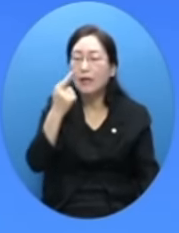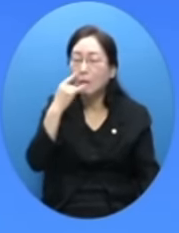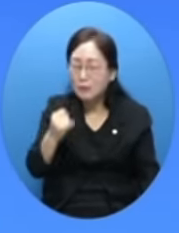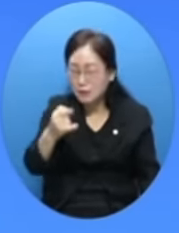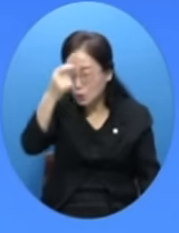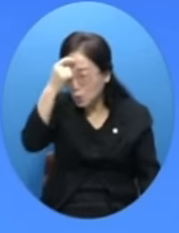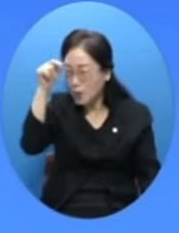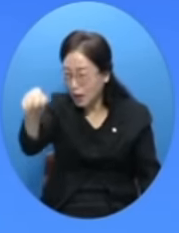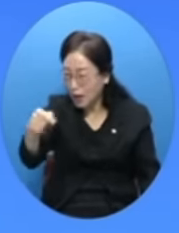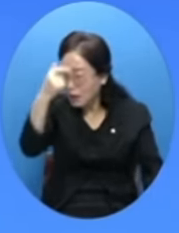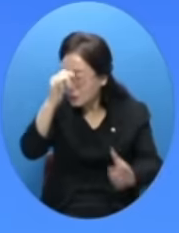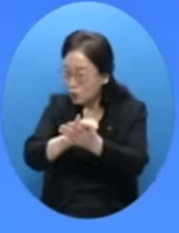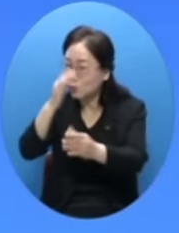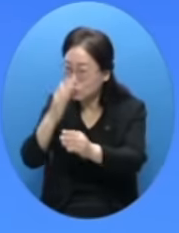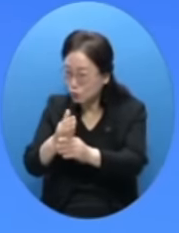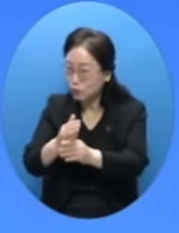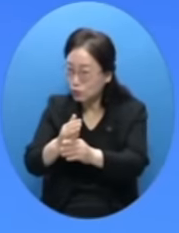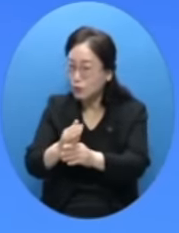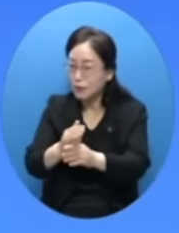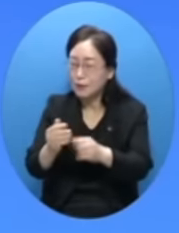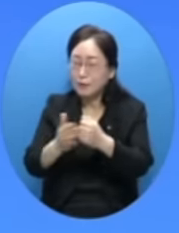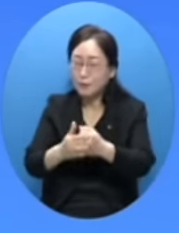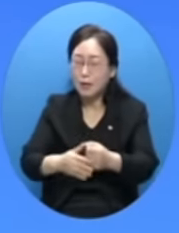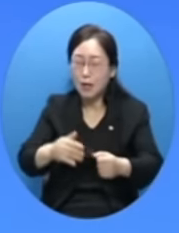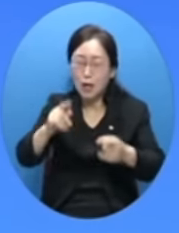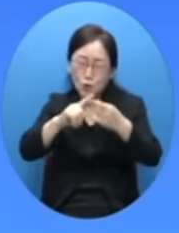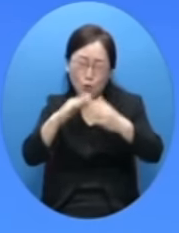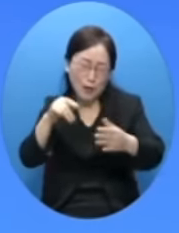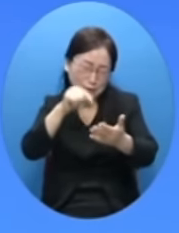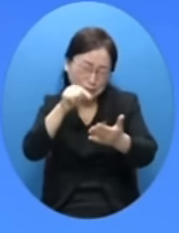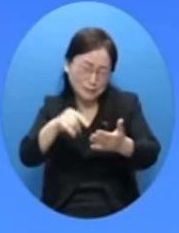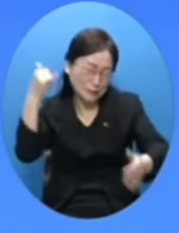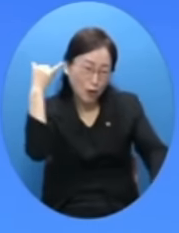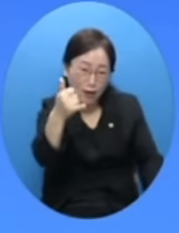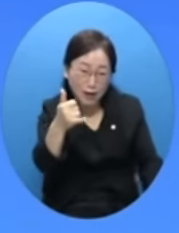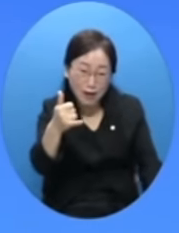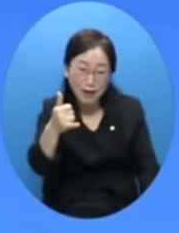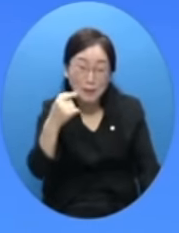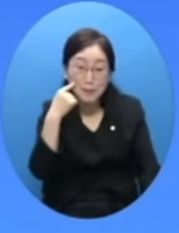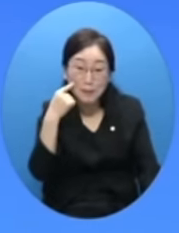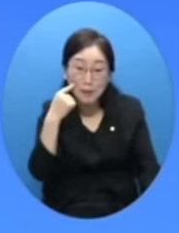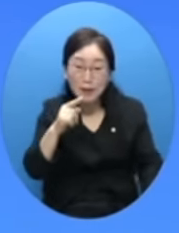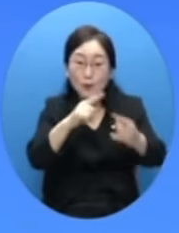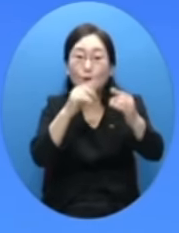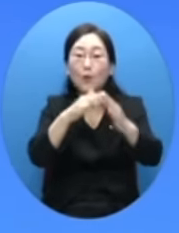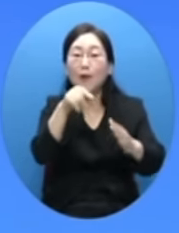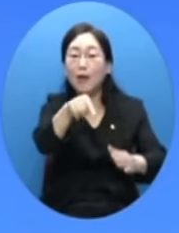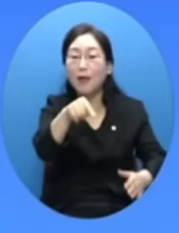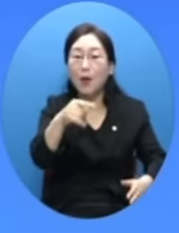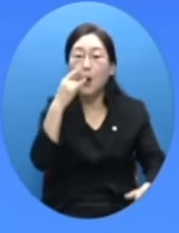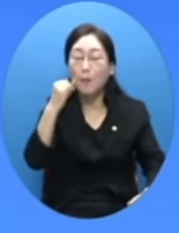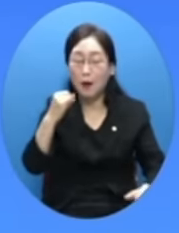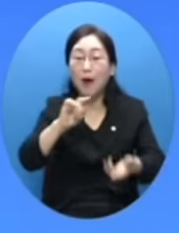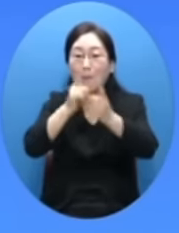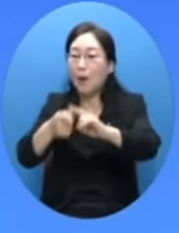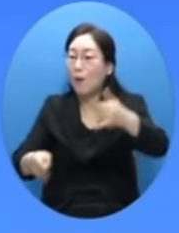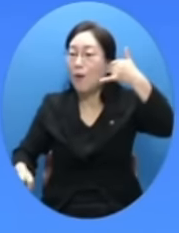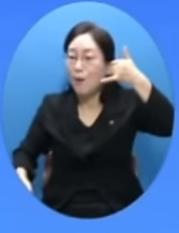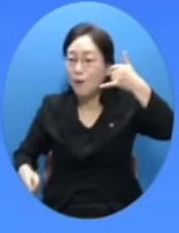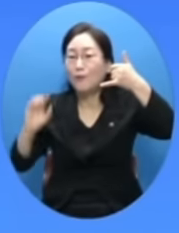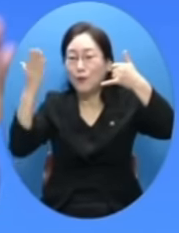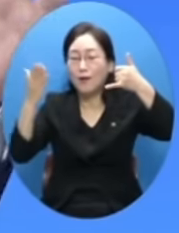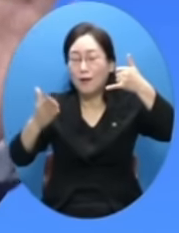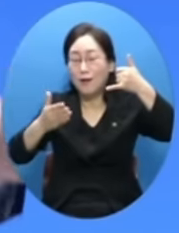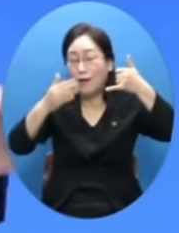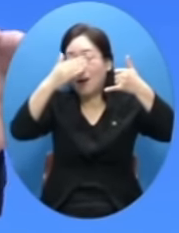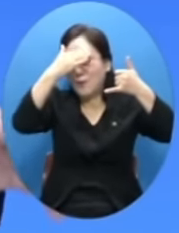가서 기도할지 모르겠다. 그래서 교회에 전화해보니까 교회에서 어머니를 바꿔줬어요.